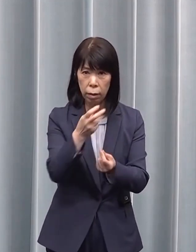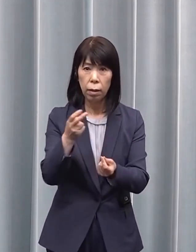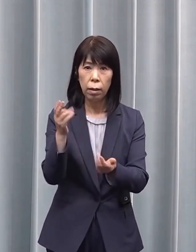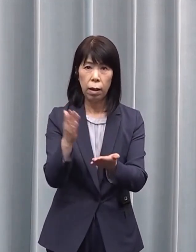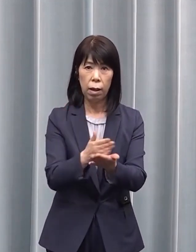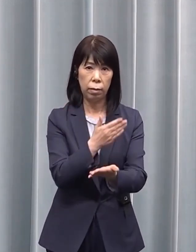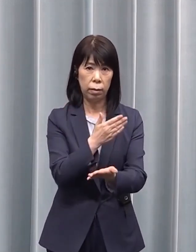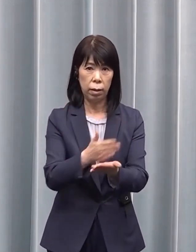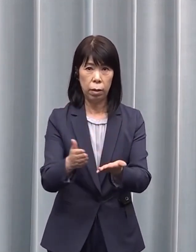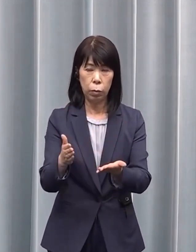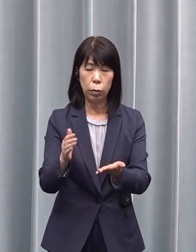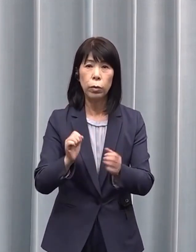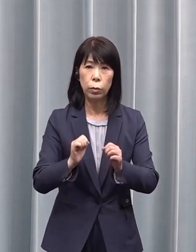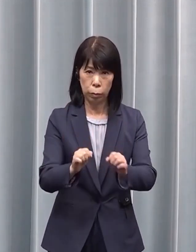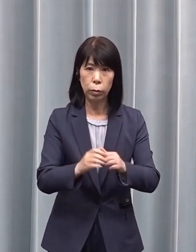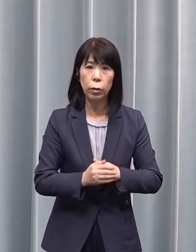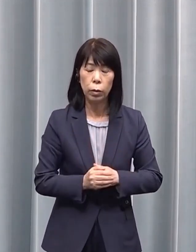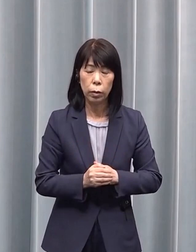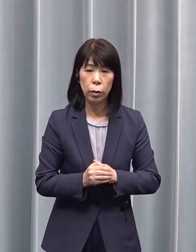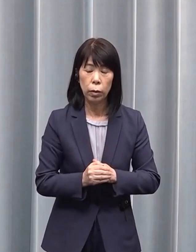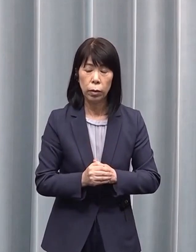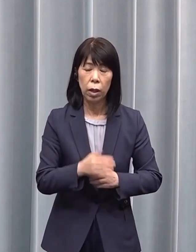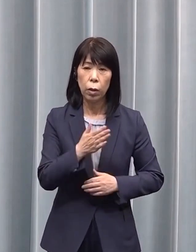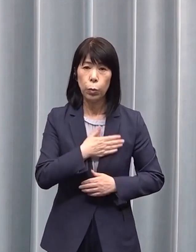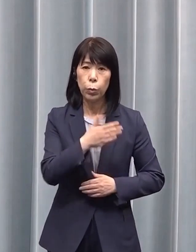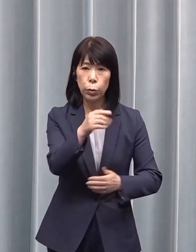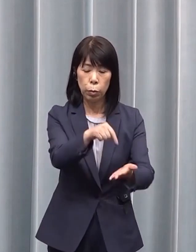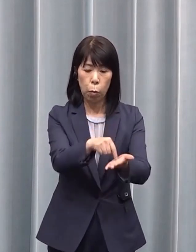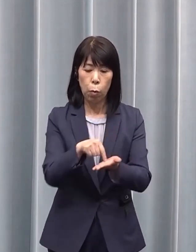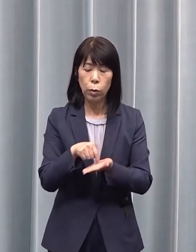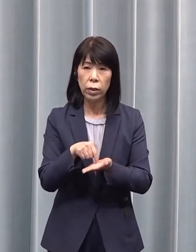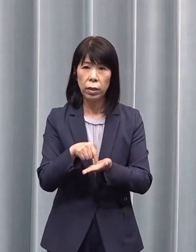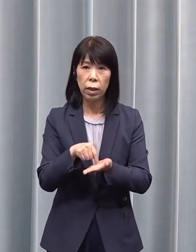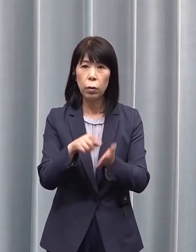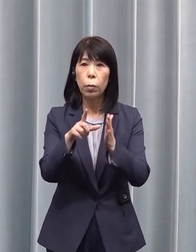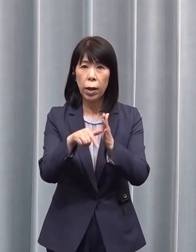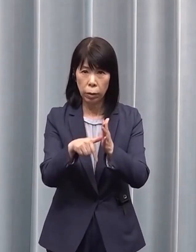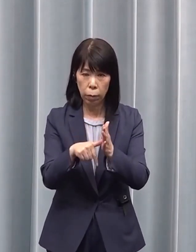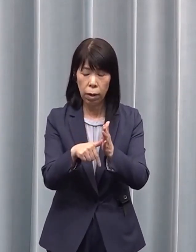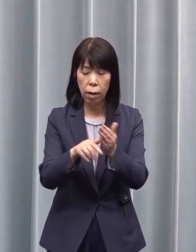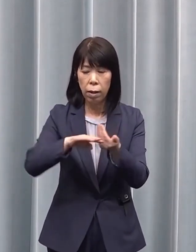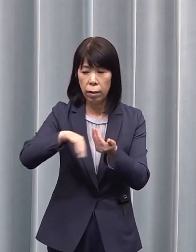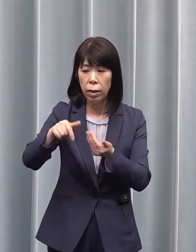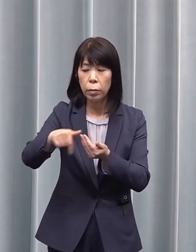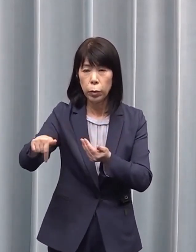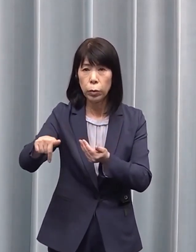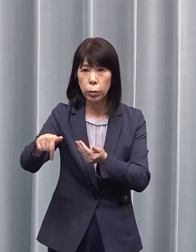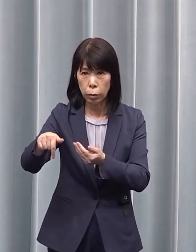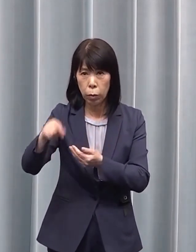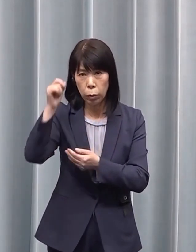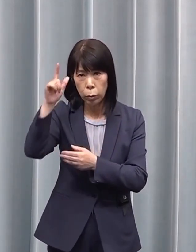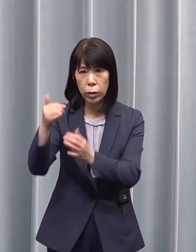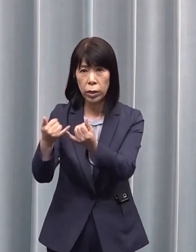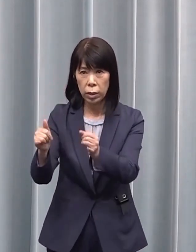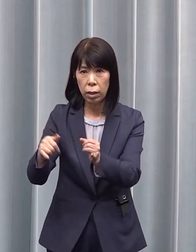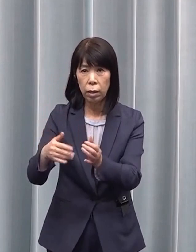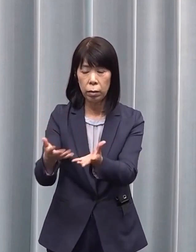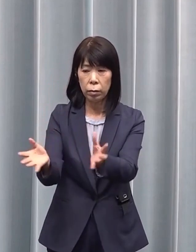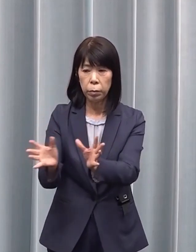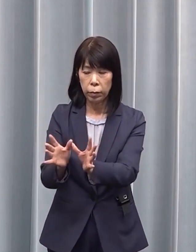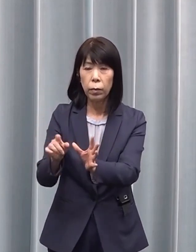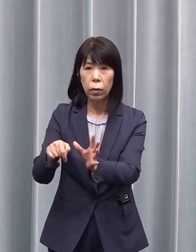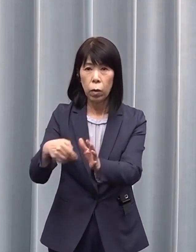に、申請者から不服申し立てがあった場合には、外部の複数の有識者等からなる難民審